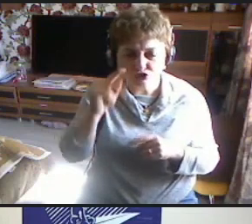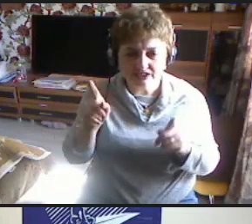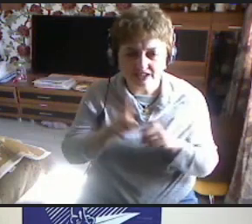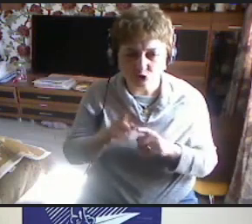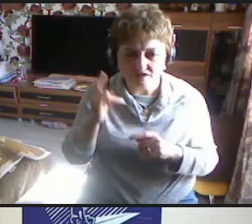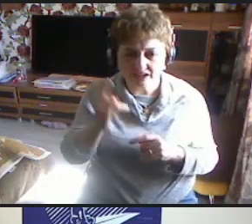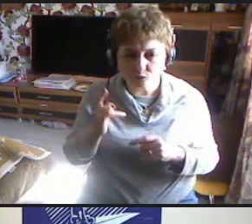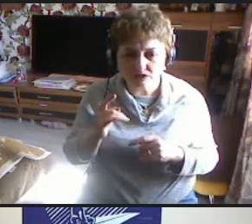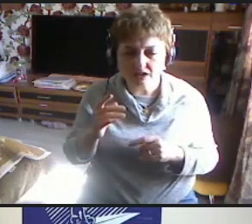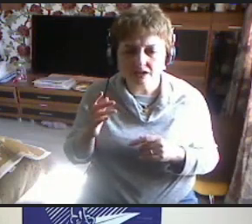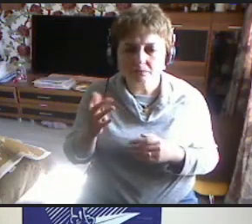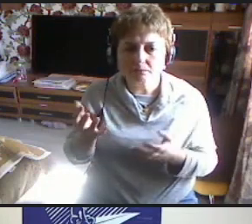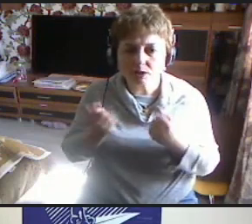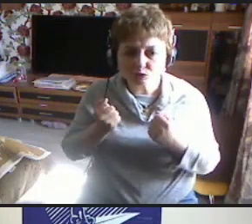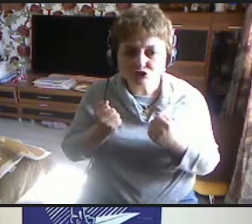получать